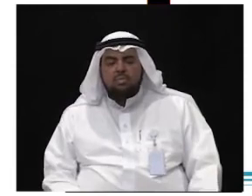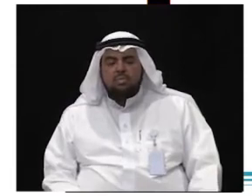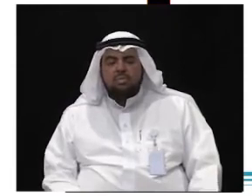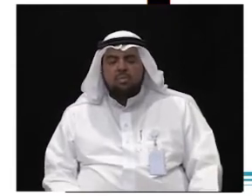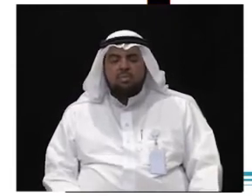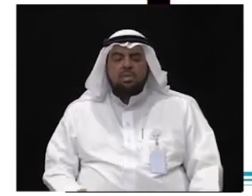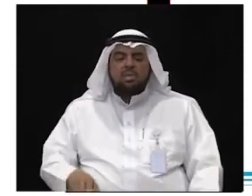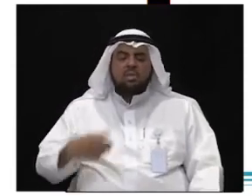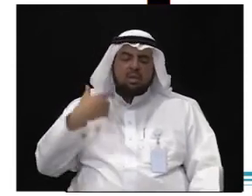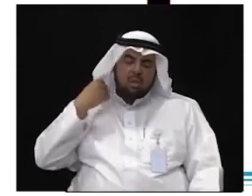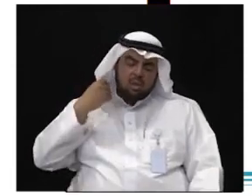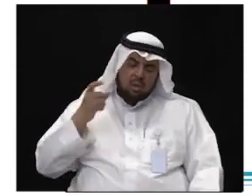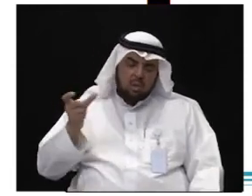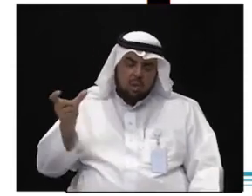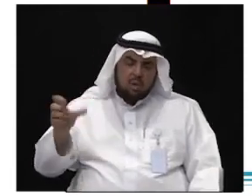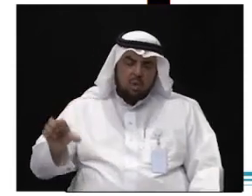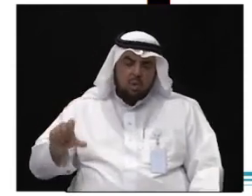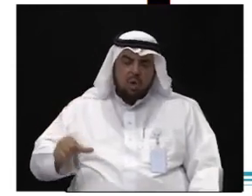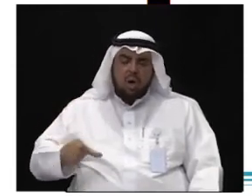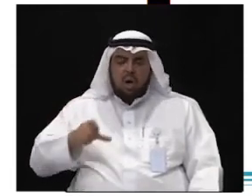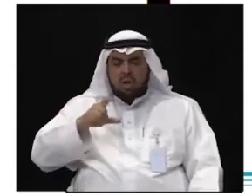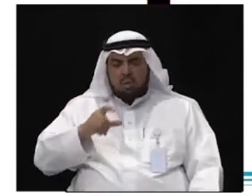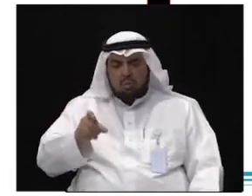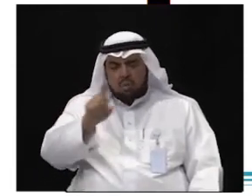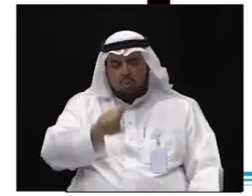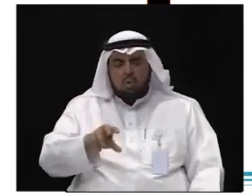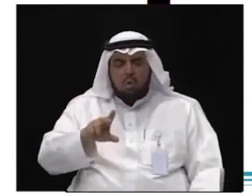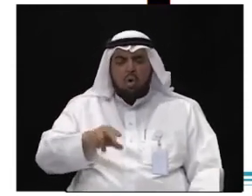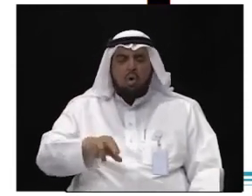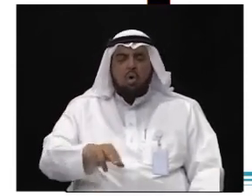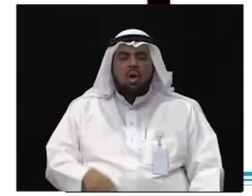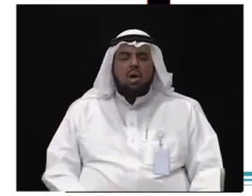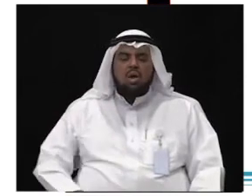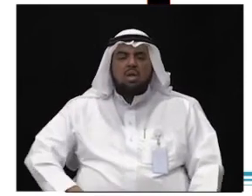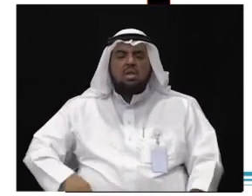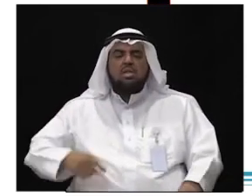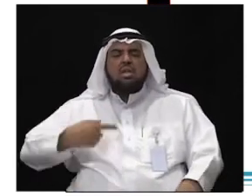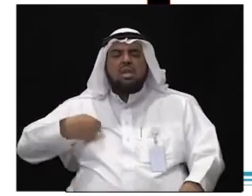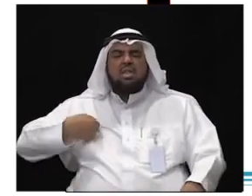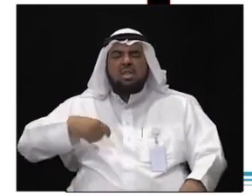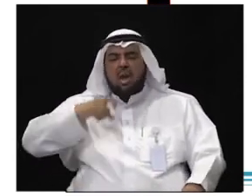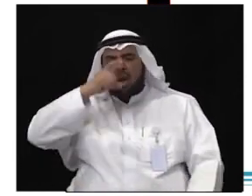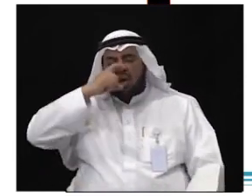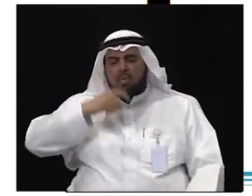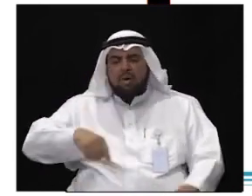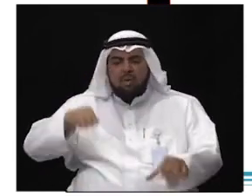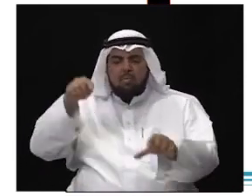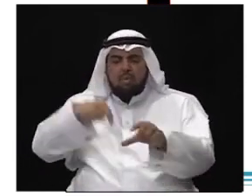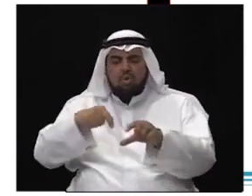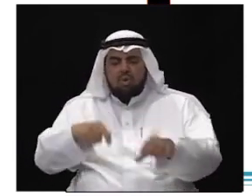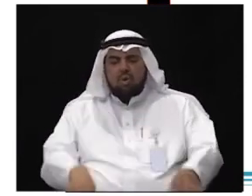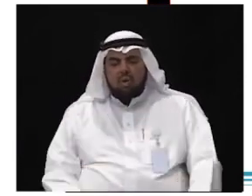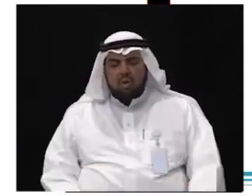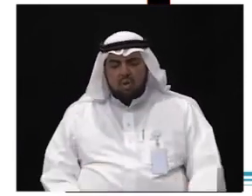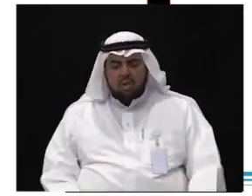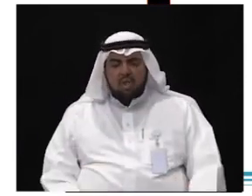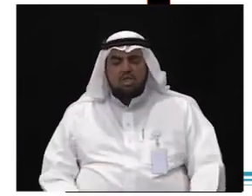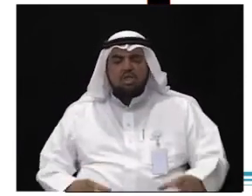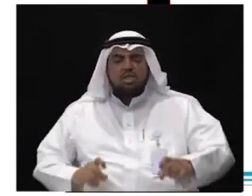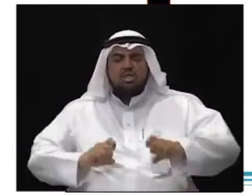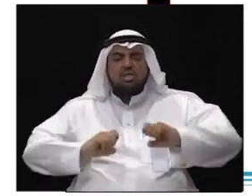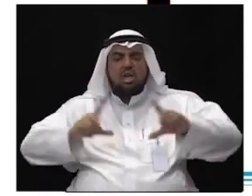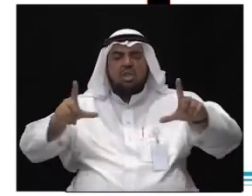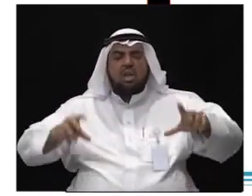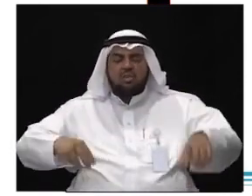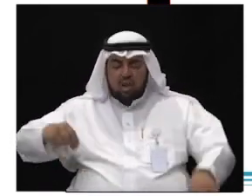طلبت نورة من عبد العزيز إدراج أداة الأمر بوتون وتغيير بعض خصائصها بحيث تظهر في النموذجين